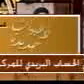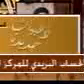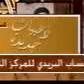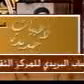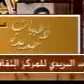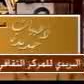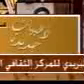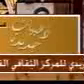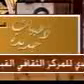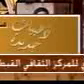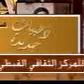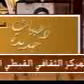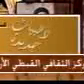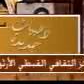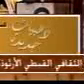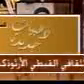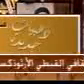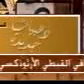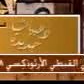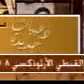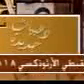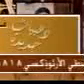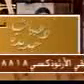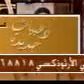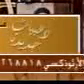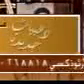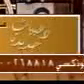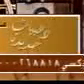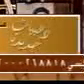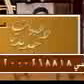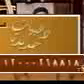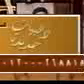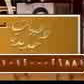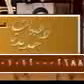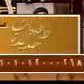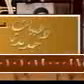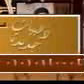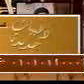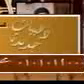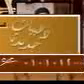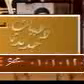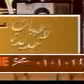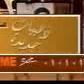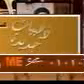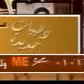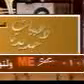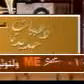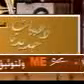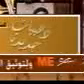وابتدى المسيح كعادته ابتدى يدخلهم في الموضوع، دخل التلاميذ